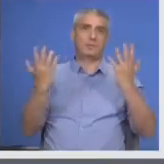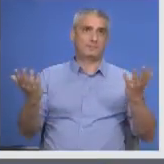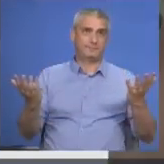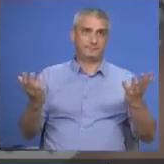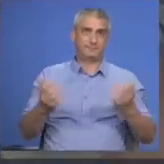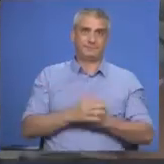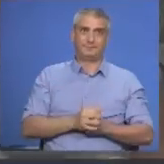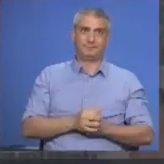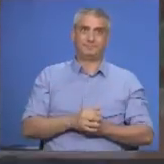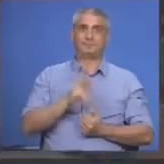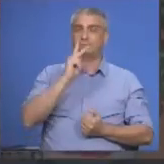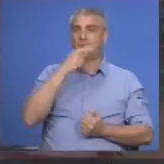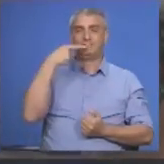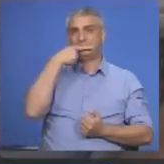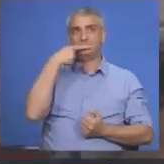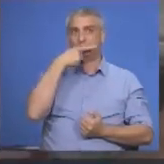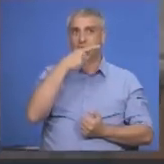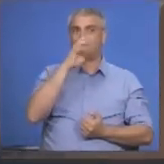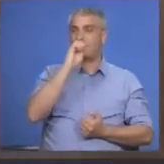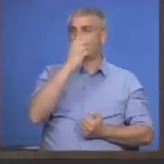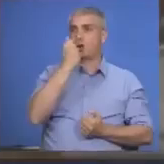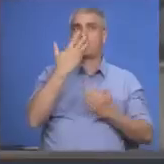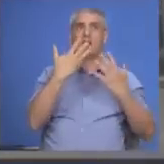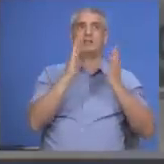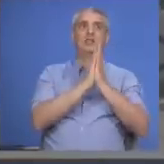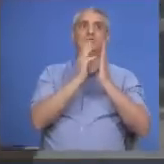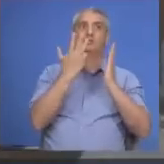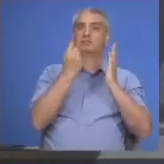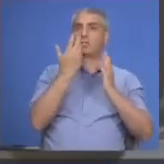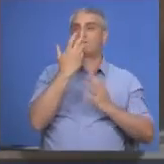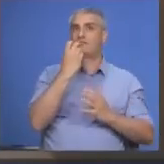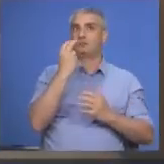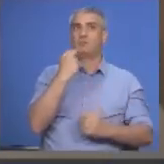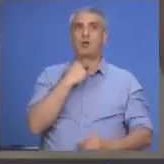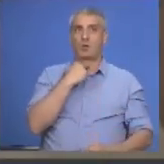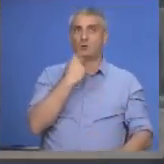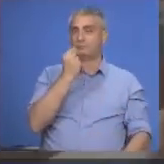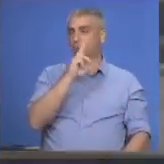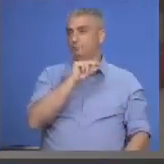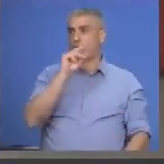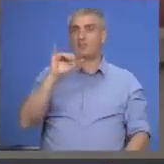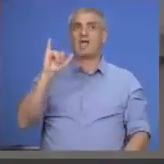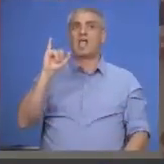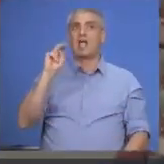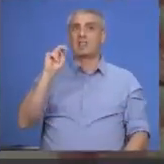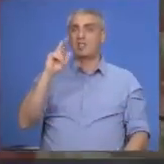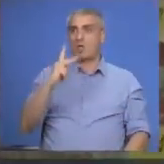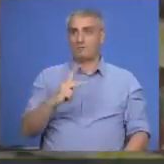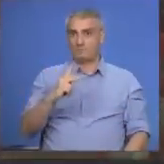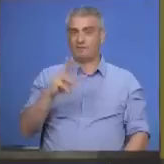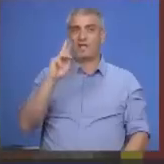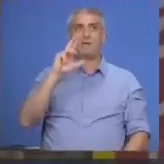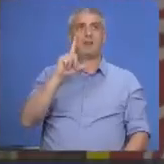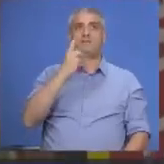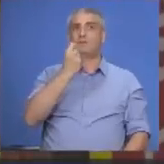17.80 שקלים. בקרפור משחת שיניים מרידול עולה 19.90 שקלים, מחיר דומה גם ביוחננוף, וברמי לוי